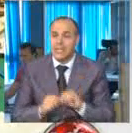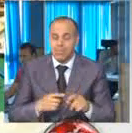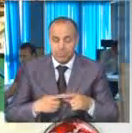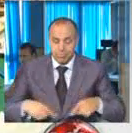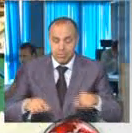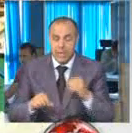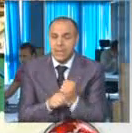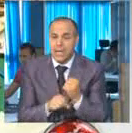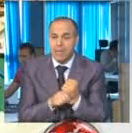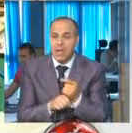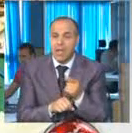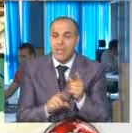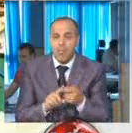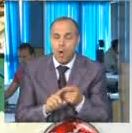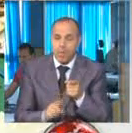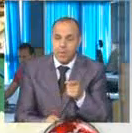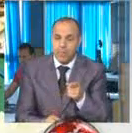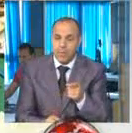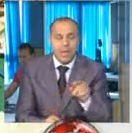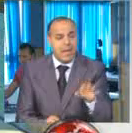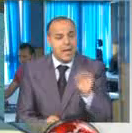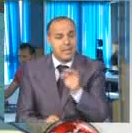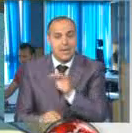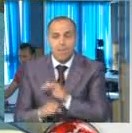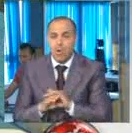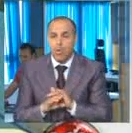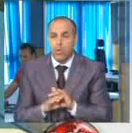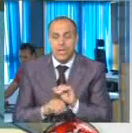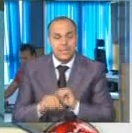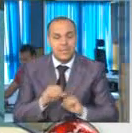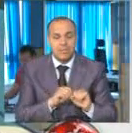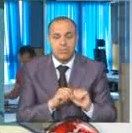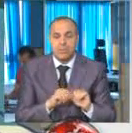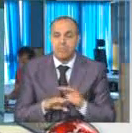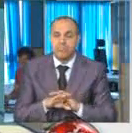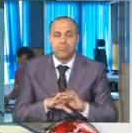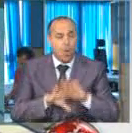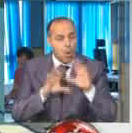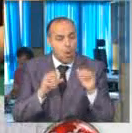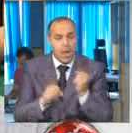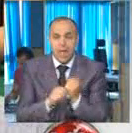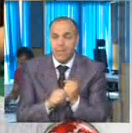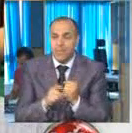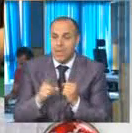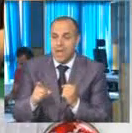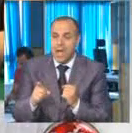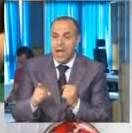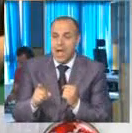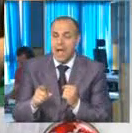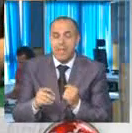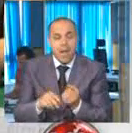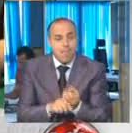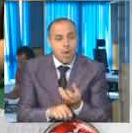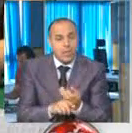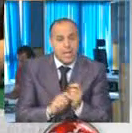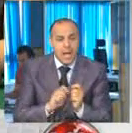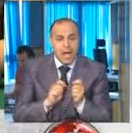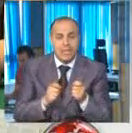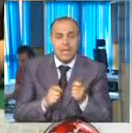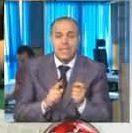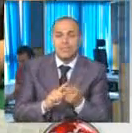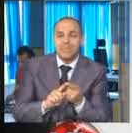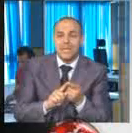عمل بمثل هذه الأهمية من حيث اختيار الموضوع وتنزيله في السياق العام يأتي بناء على معطيات قدمها المرصد